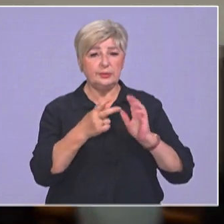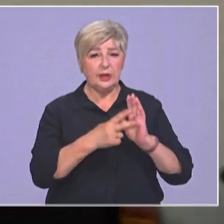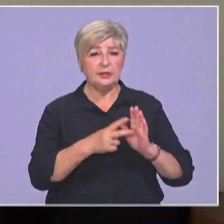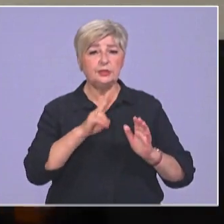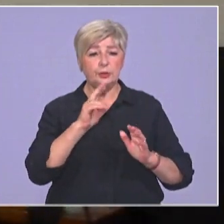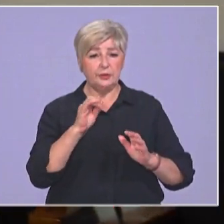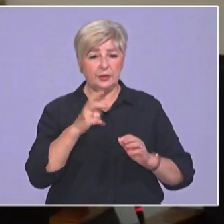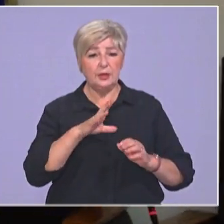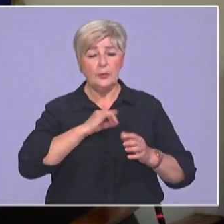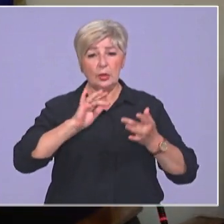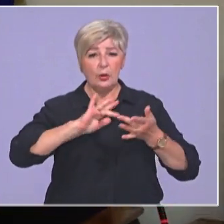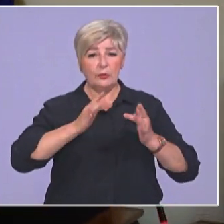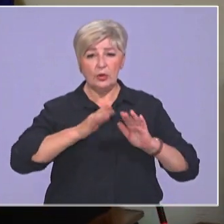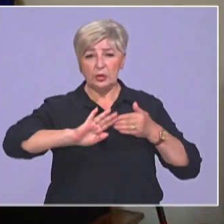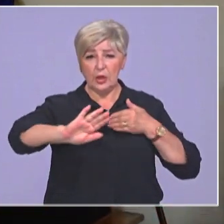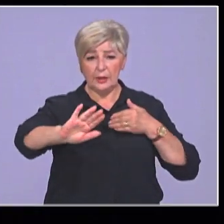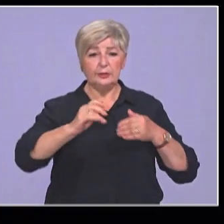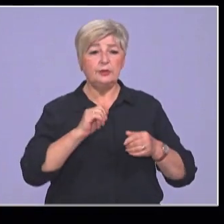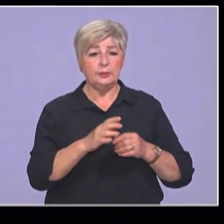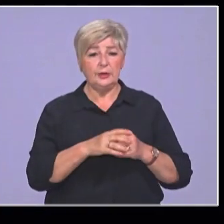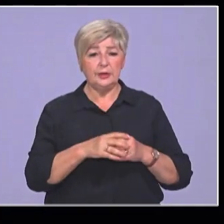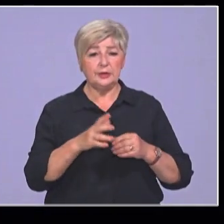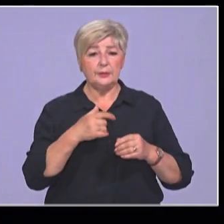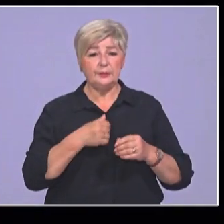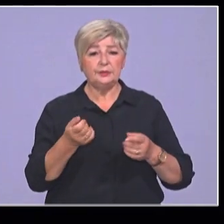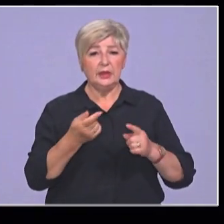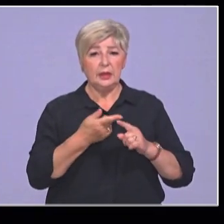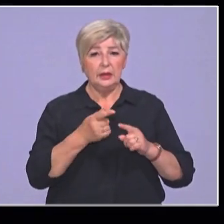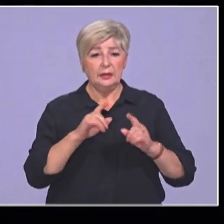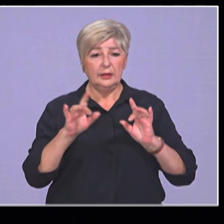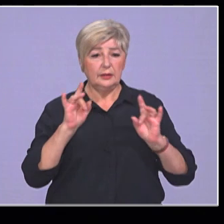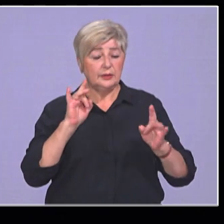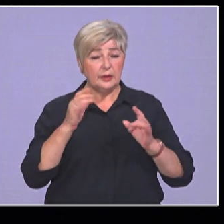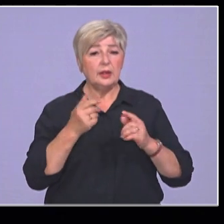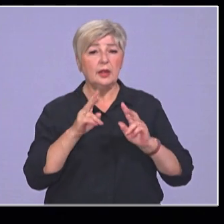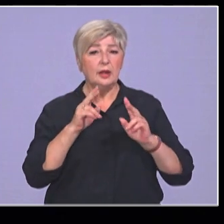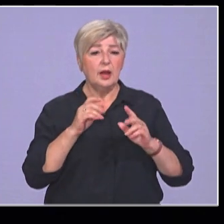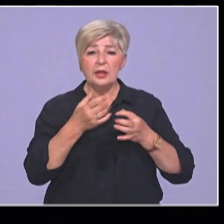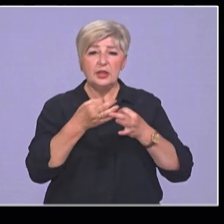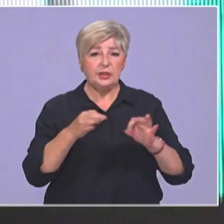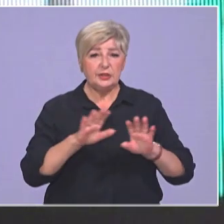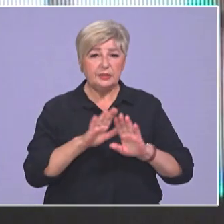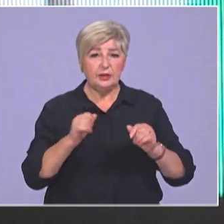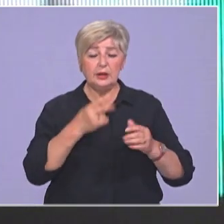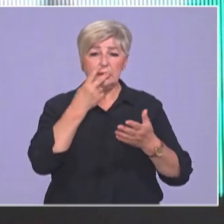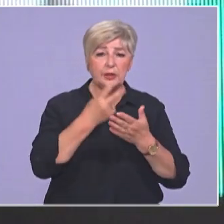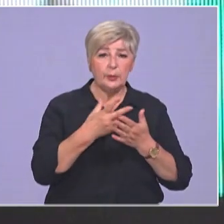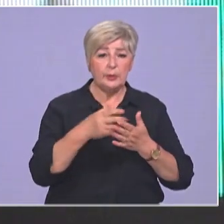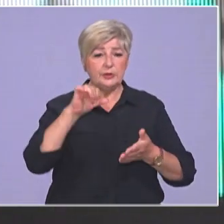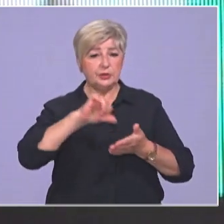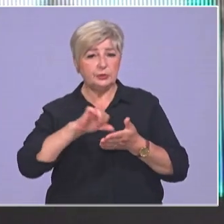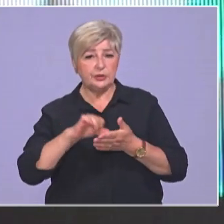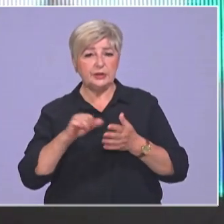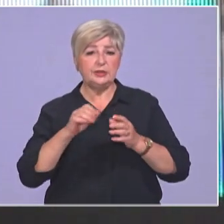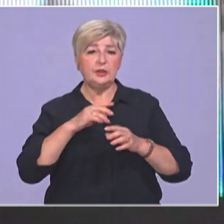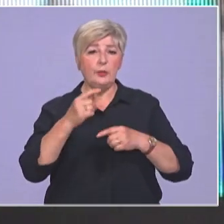в онлайн-форматі. Якість зображення та звуку цієї відеотрансляції, як і попередньої, не дозволяє ані побачити учасників